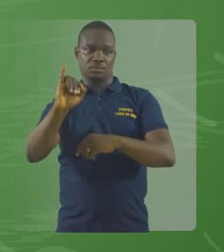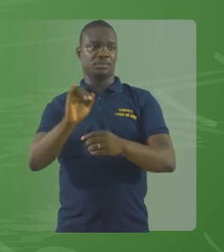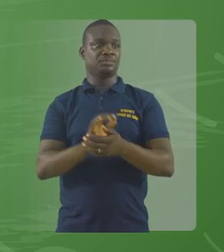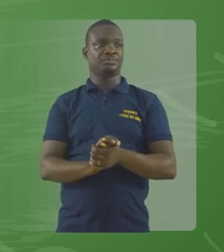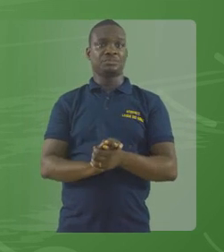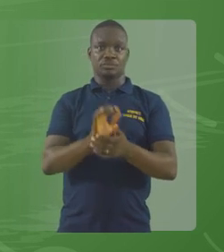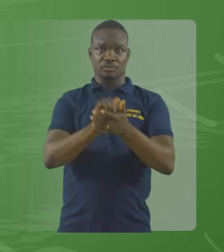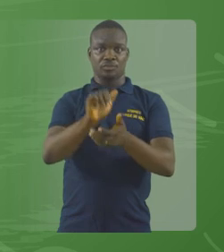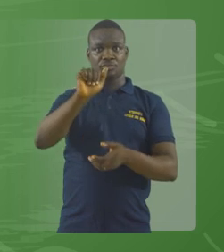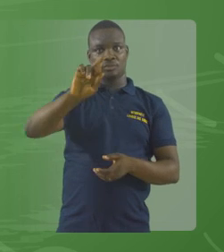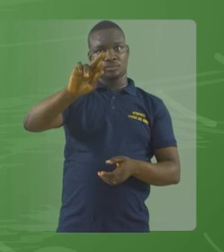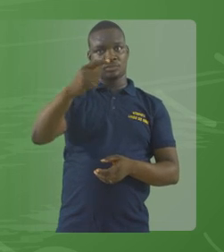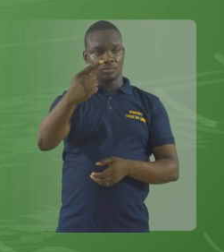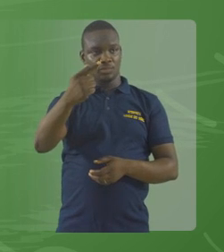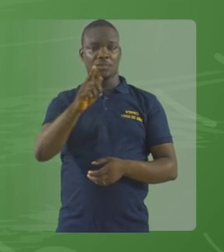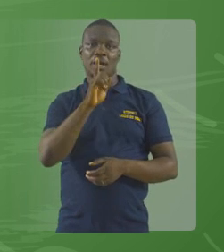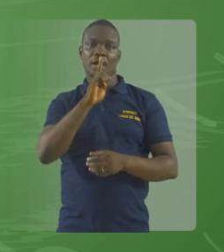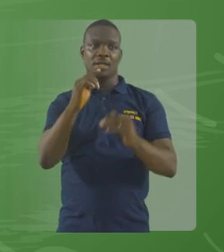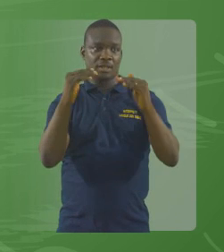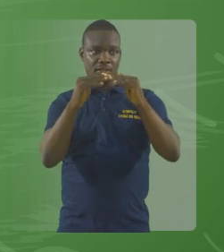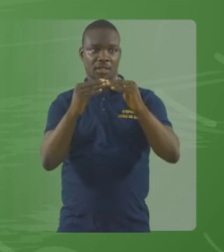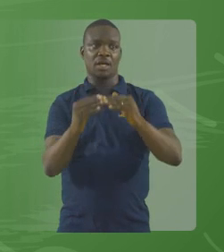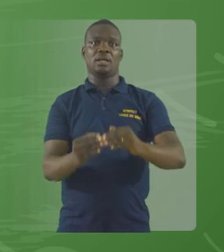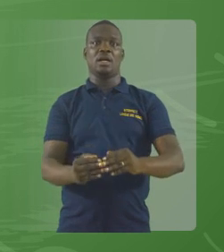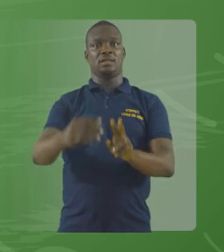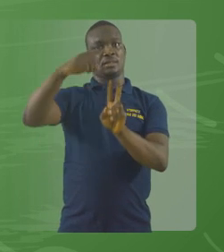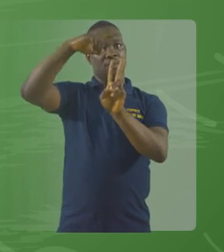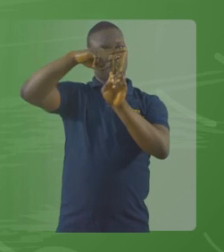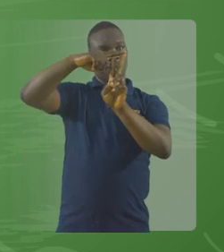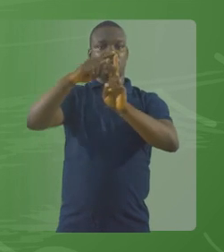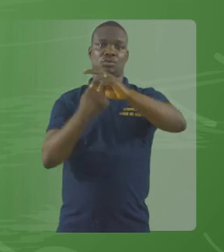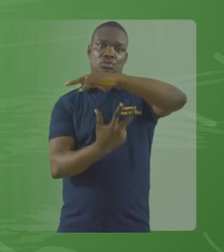Cet argument donc est égal à pi sur 3.